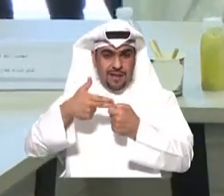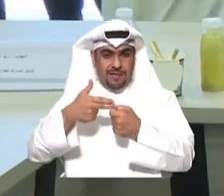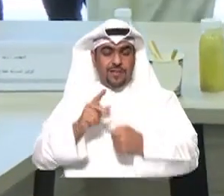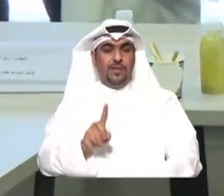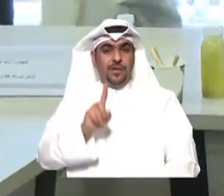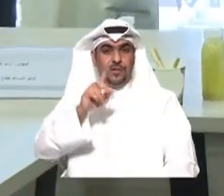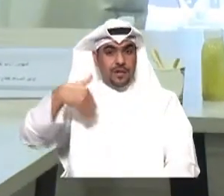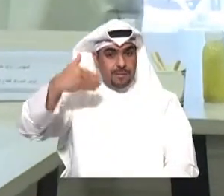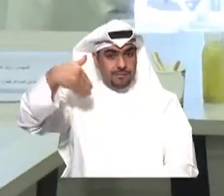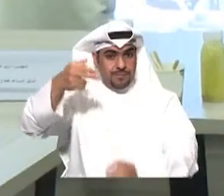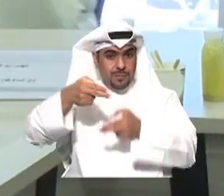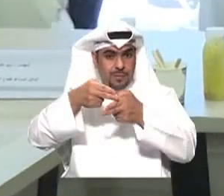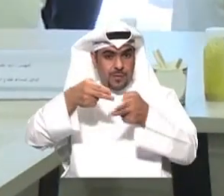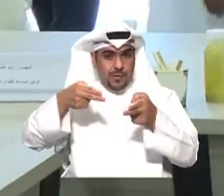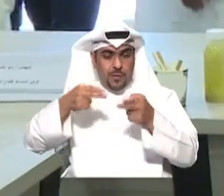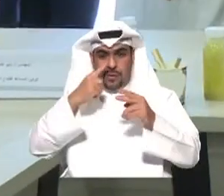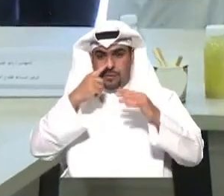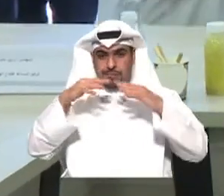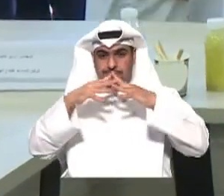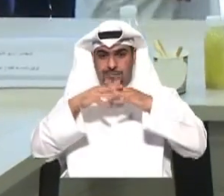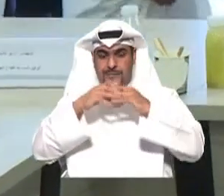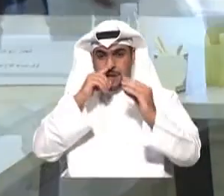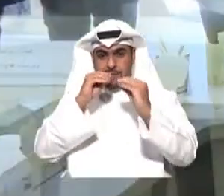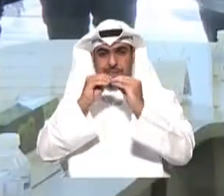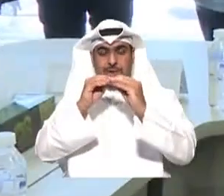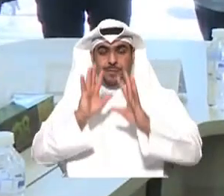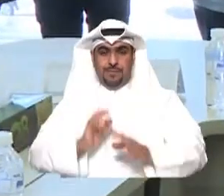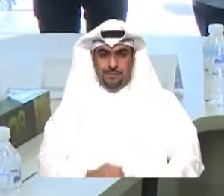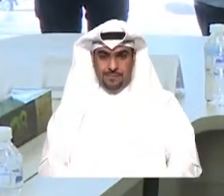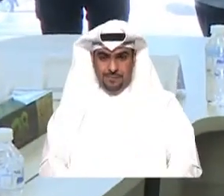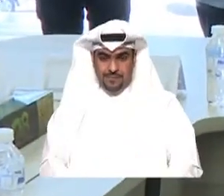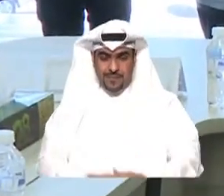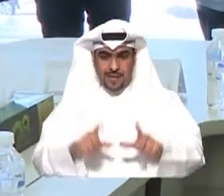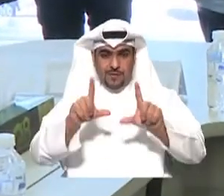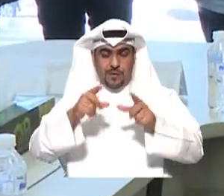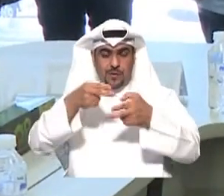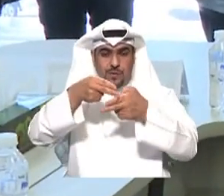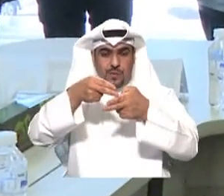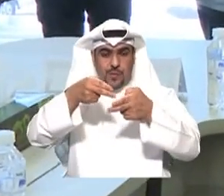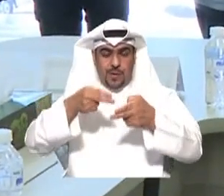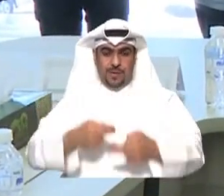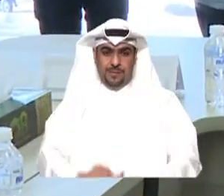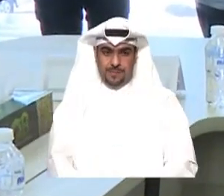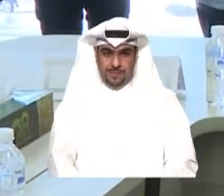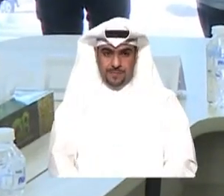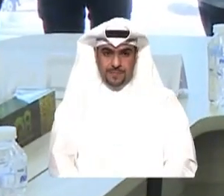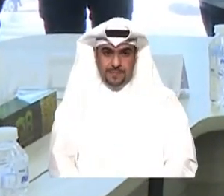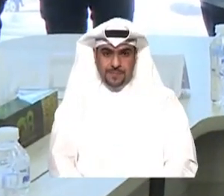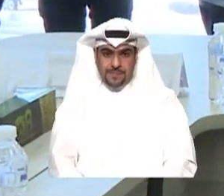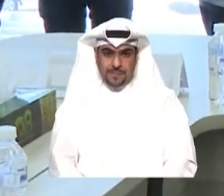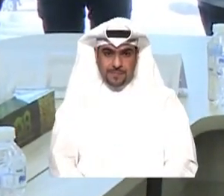للقطاع النفطي في دولة الكويت. فهد التركي، تلفزيون دولة الكويت.